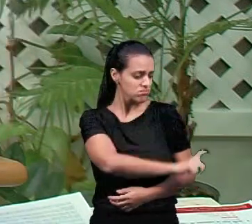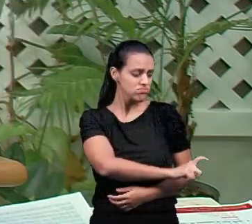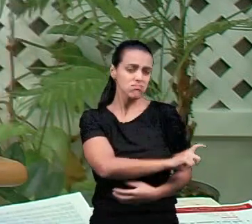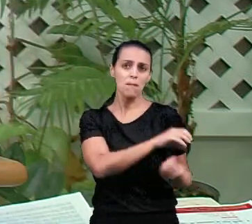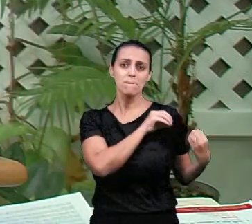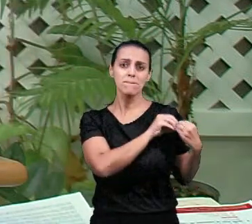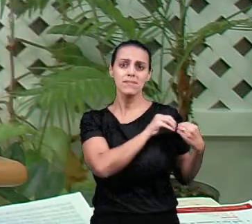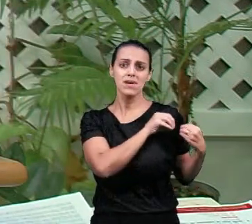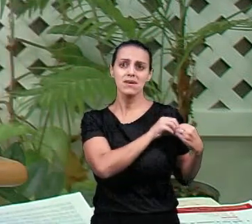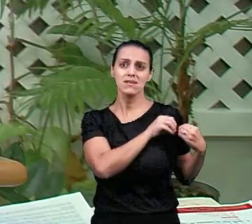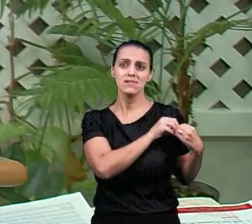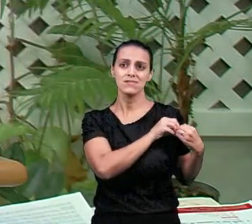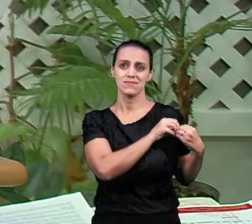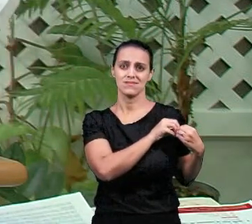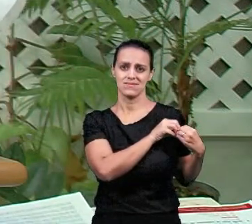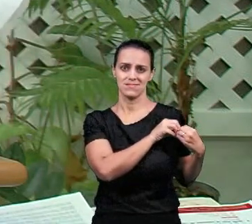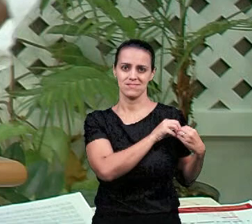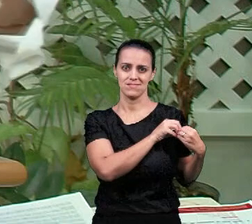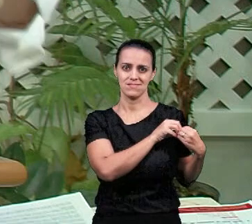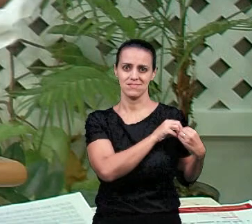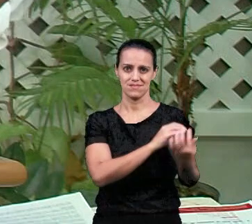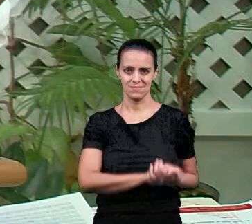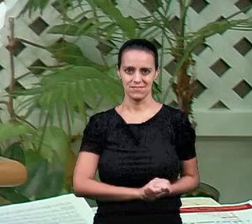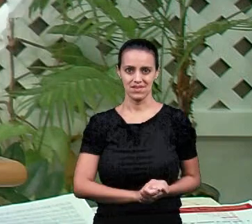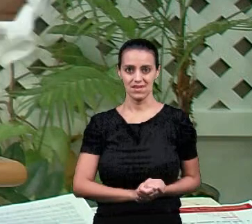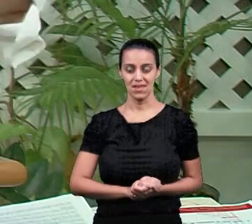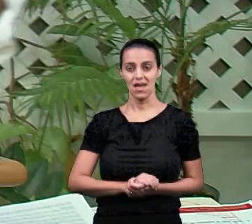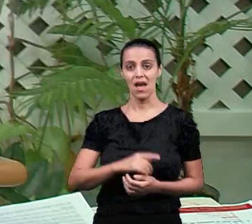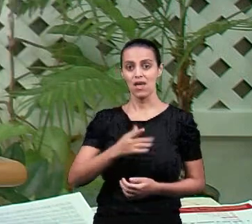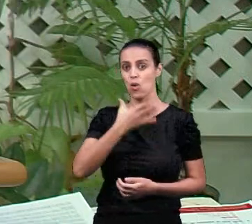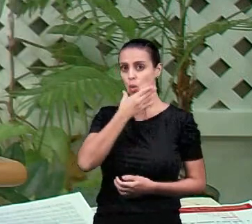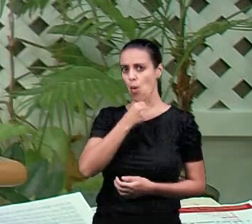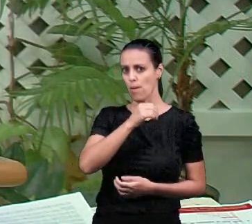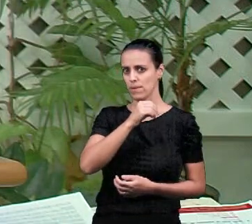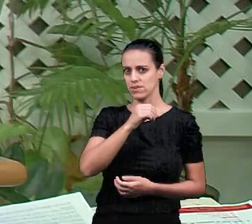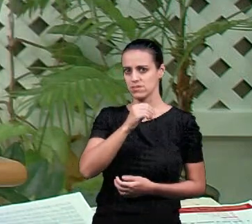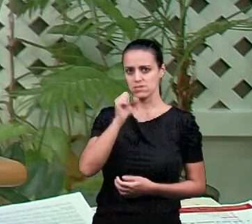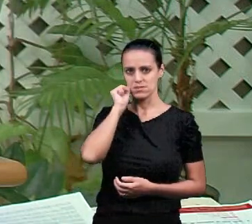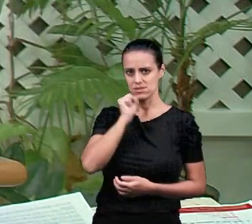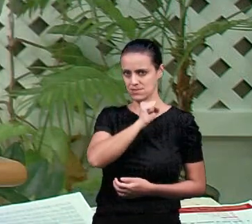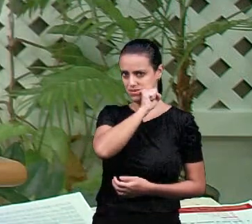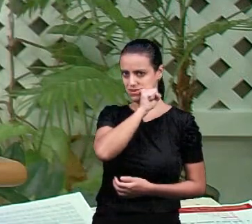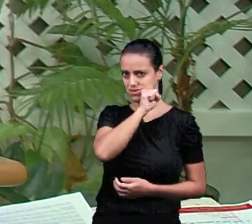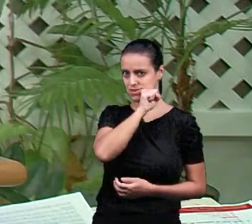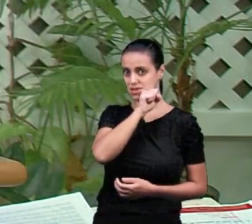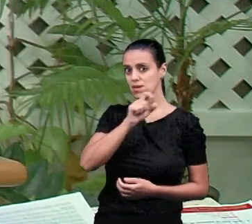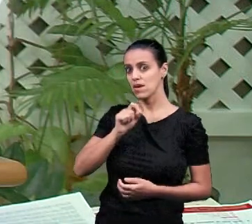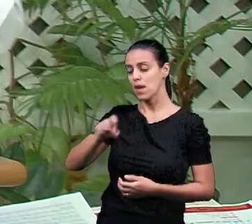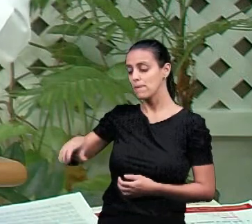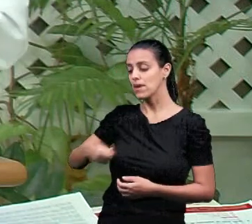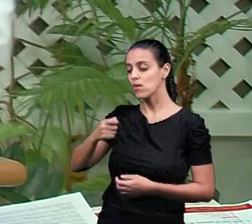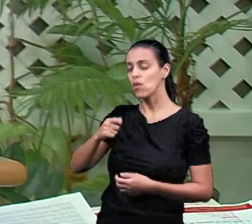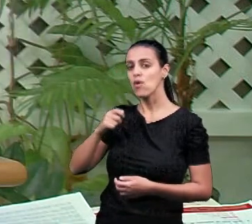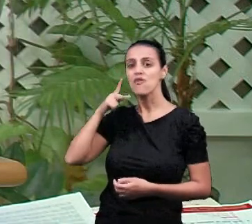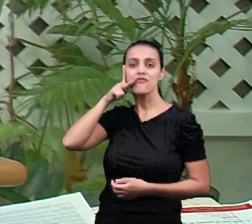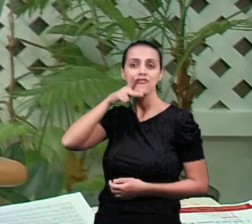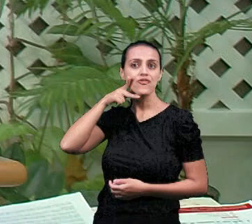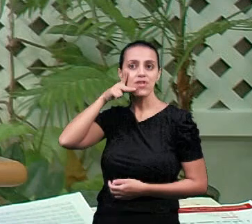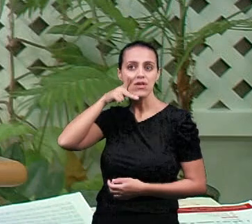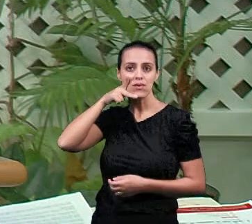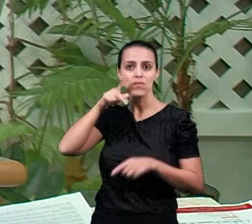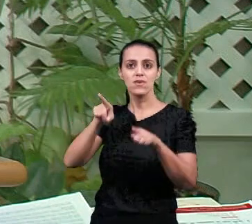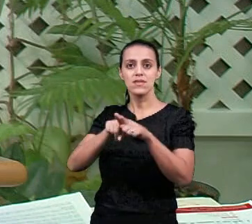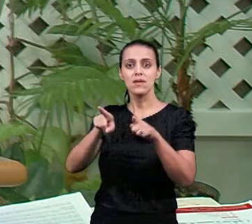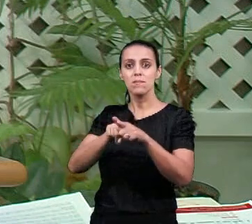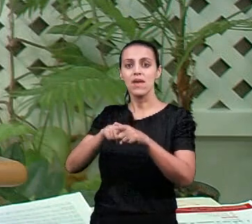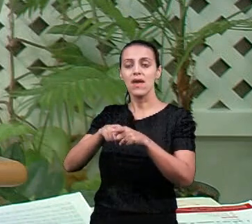là. Pourquoi? Il a pris le vin et l'huile. Donc le vin et l'huile, pourquoi?